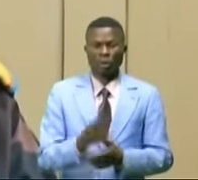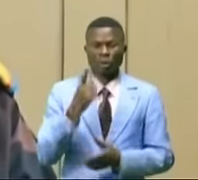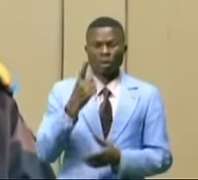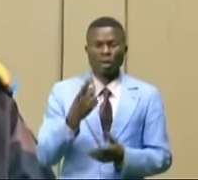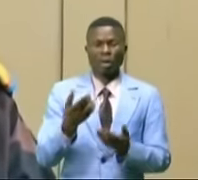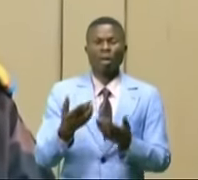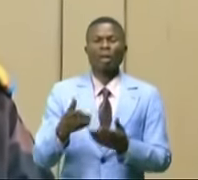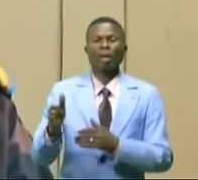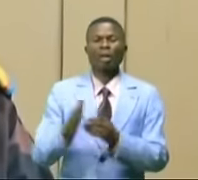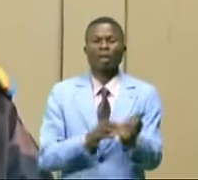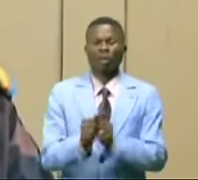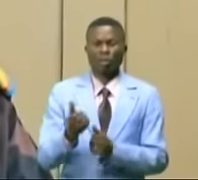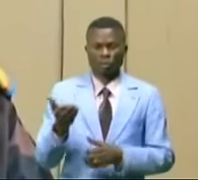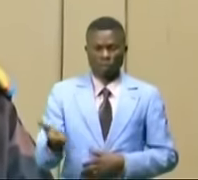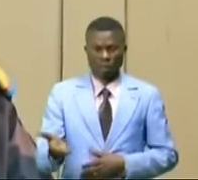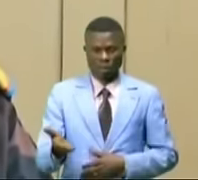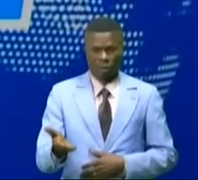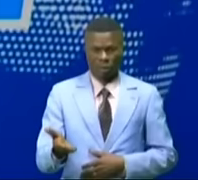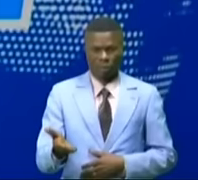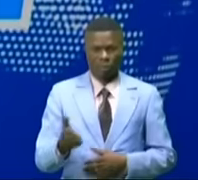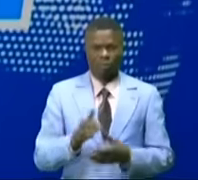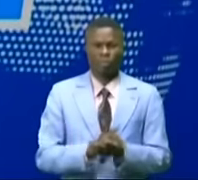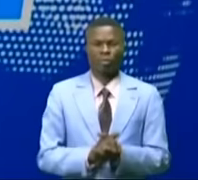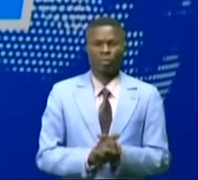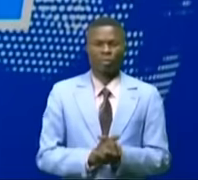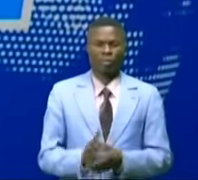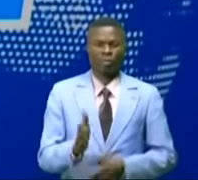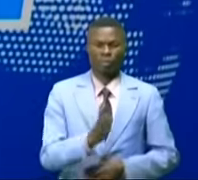endommagés. Merci.